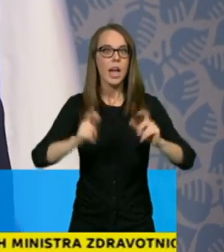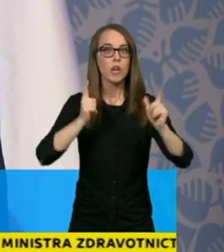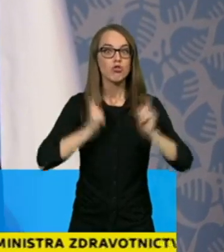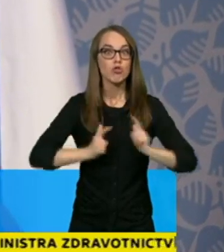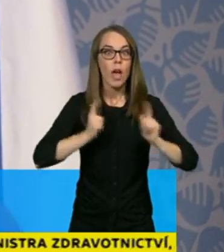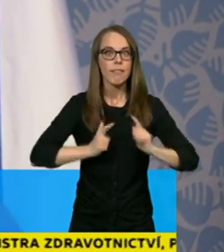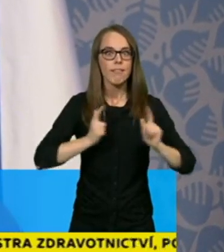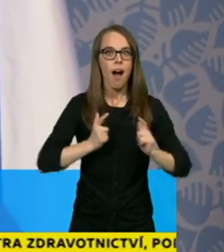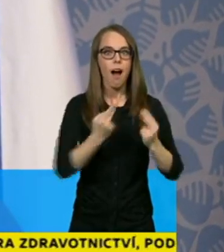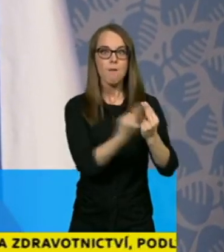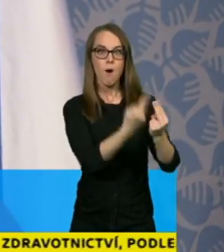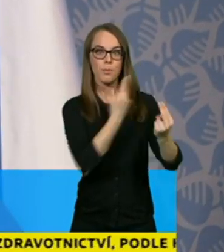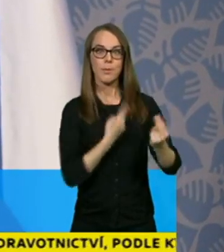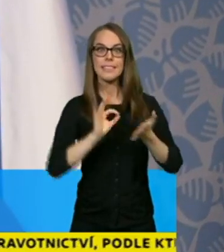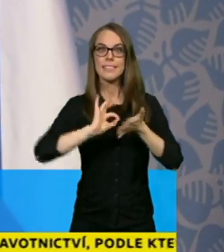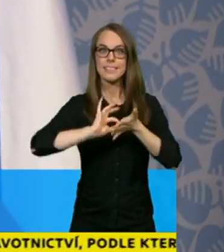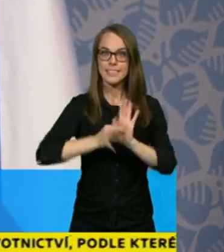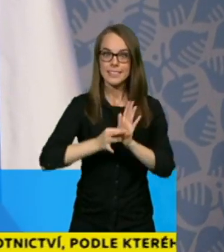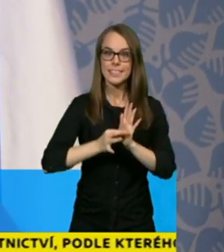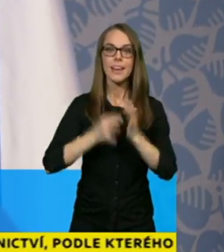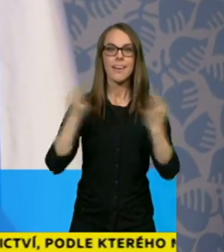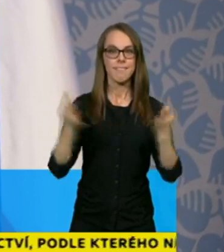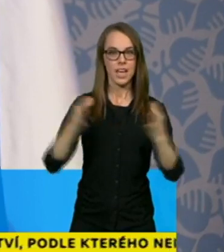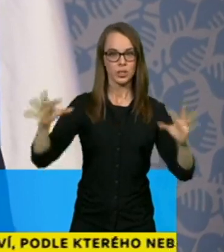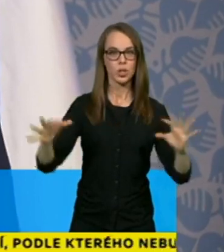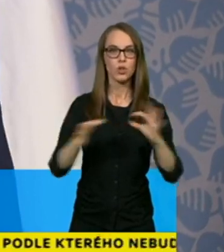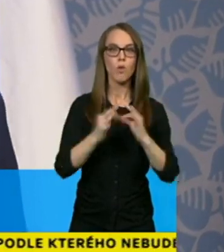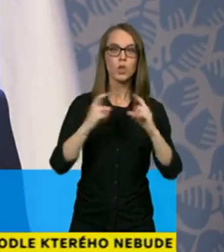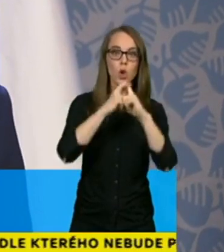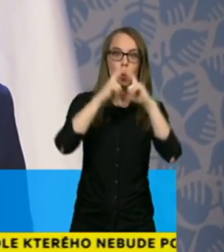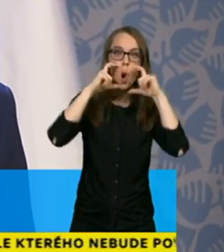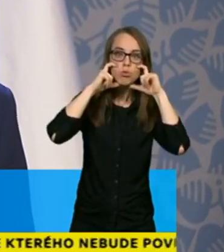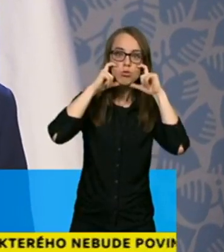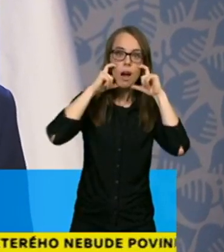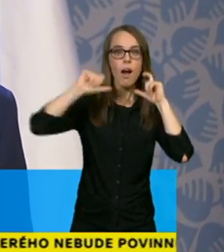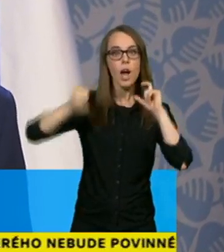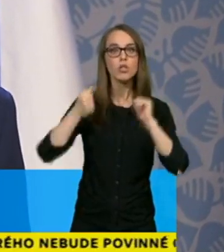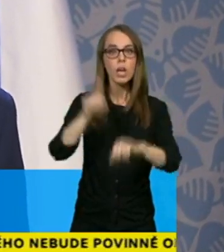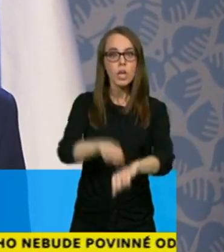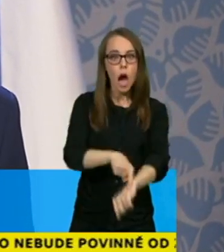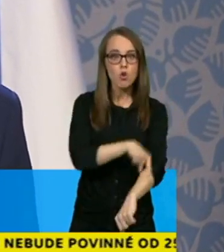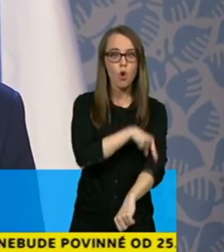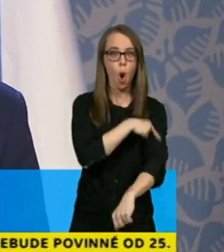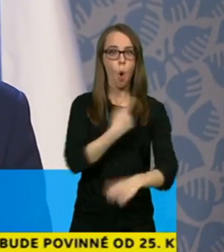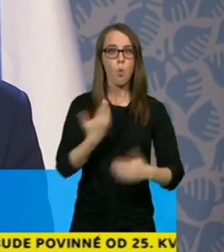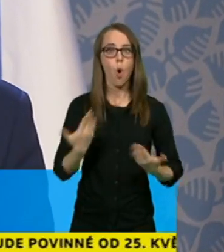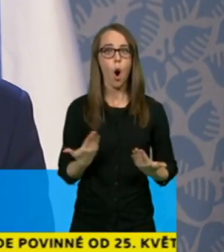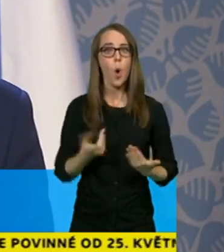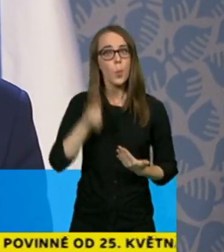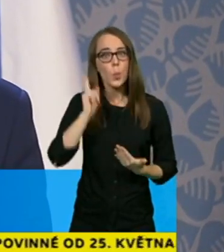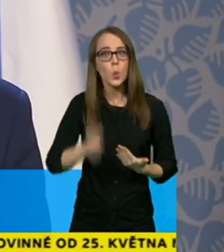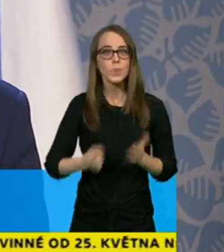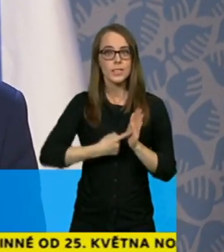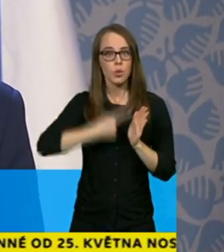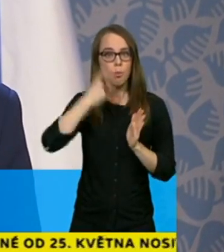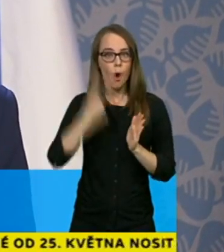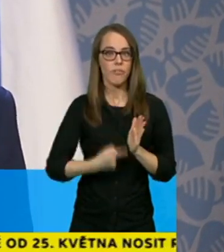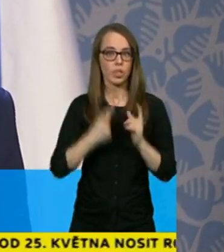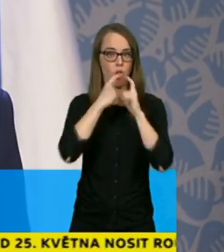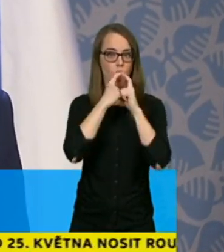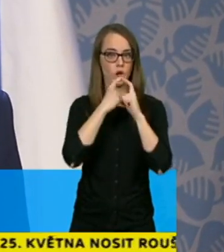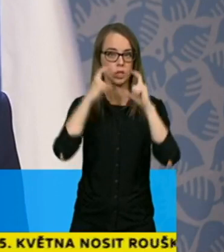otázka úpravy povinnosti nošení roušek, respektive ochrany v horních střech dýchacích,